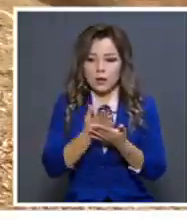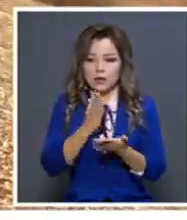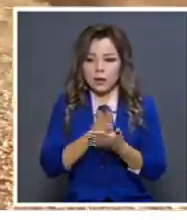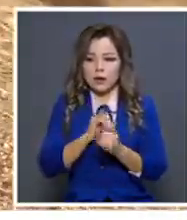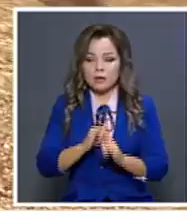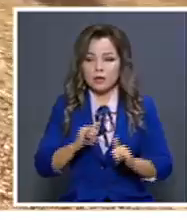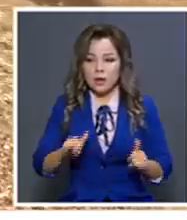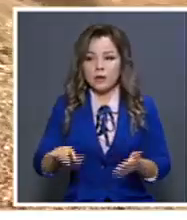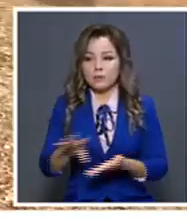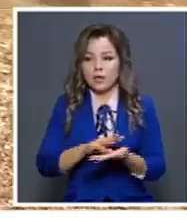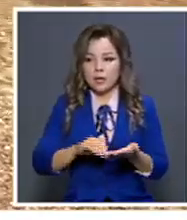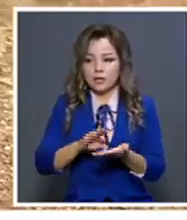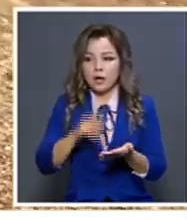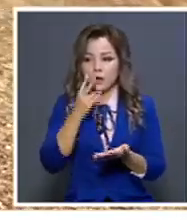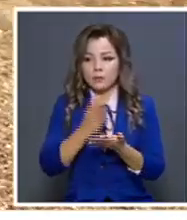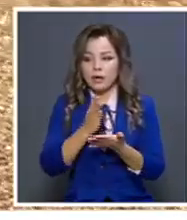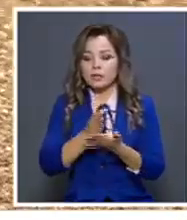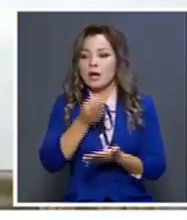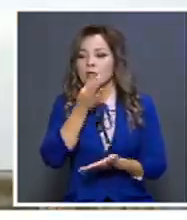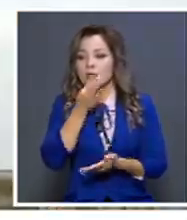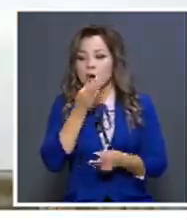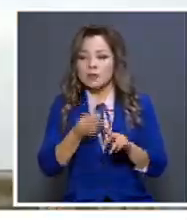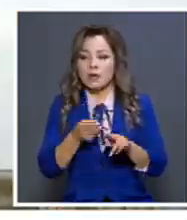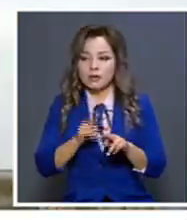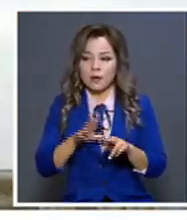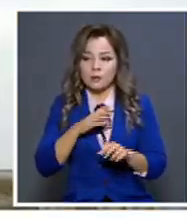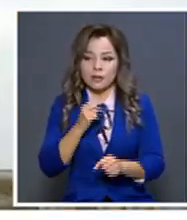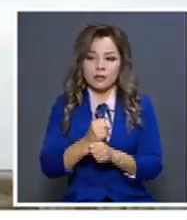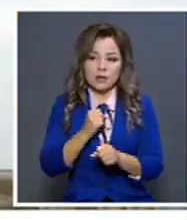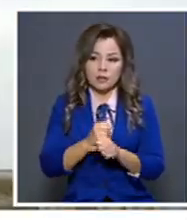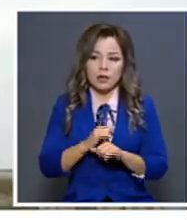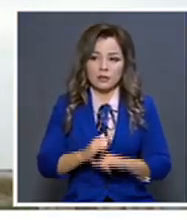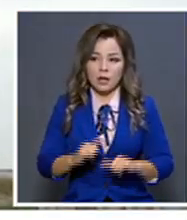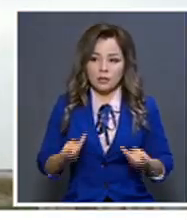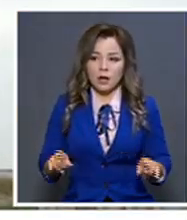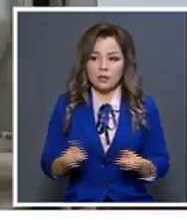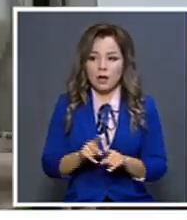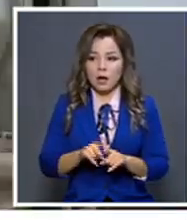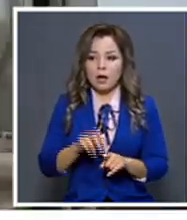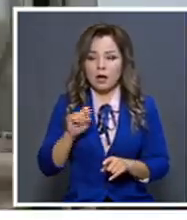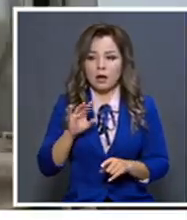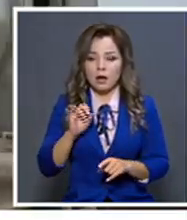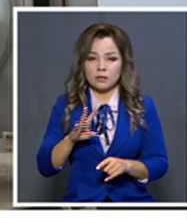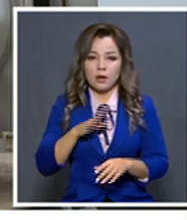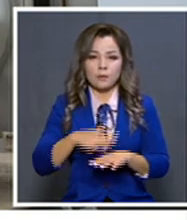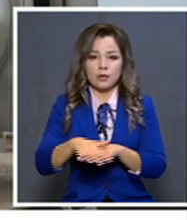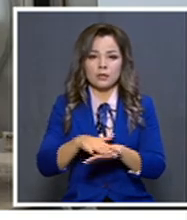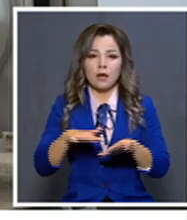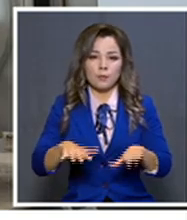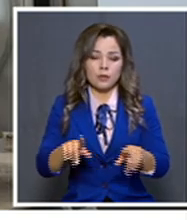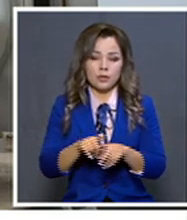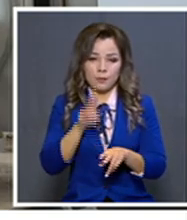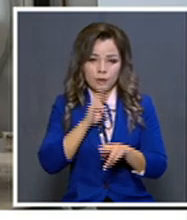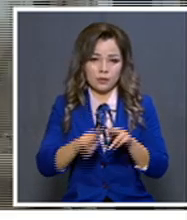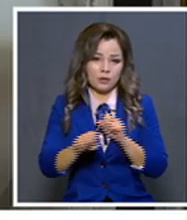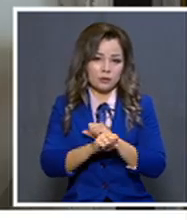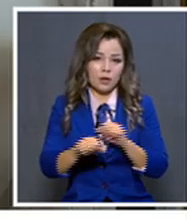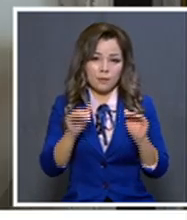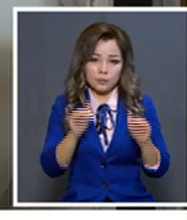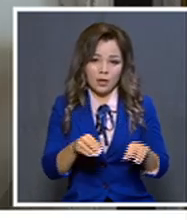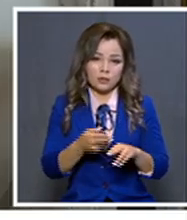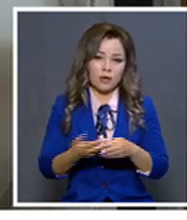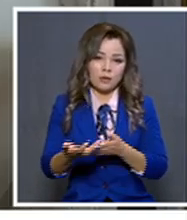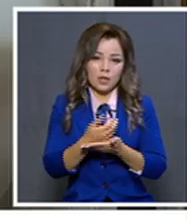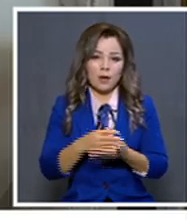жаңғыртып жатыр. Көпшілігі ерте пісетін отандық селекцияға ден қойған. Бұл астықты арқаның ақжауынына орындырмай, жинап алуға сеп